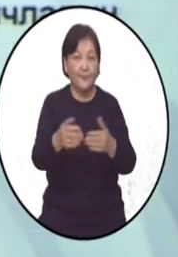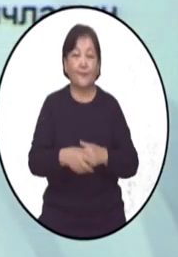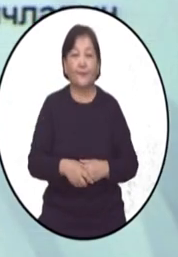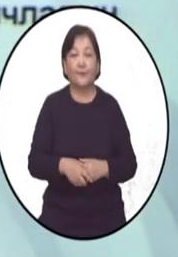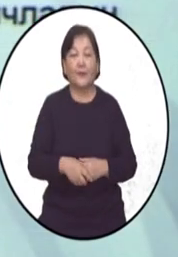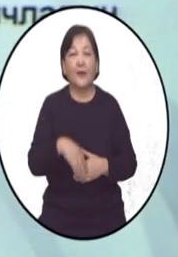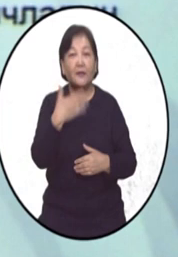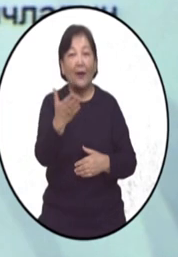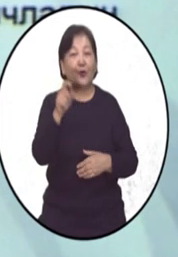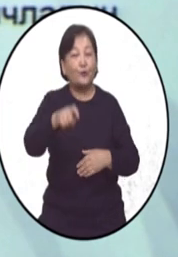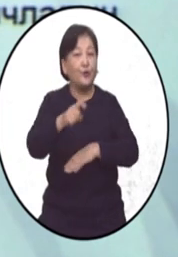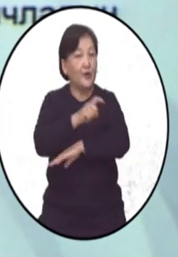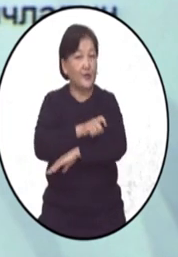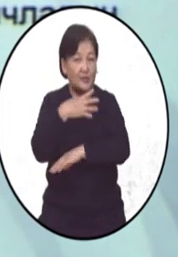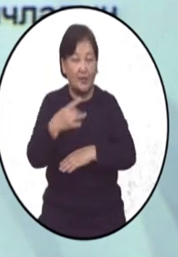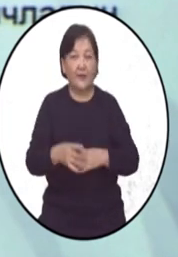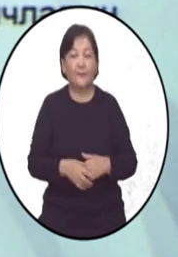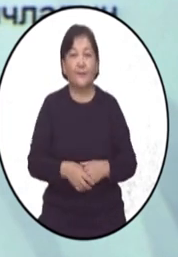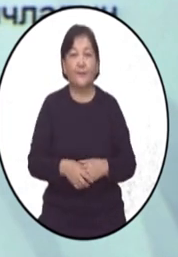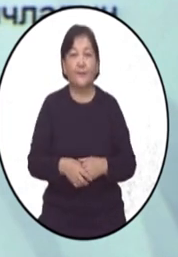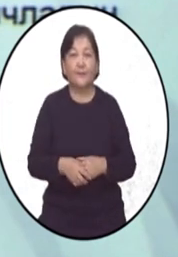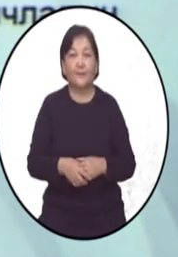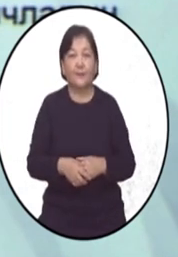За та бүхэн өнөөдрийн хичээлээр бол